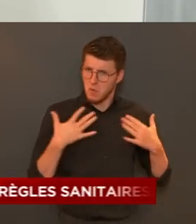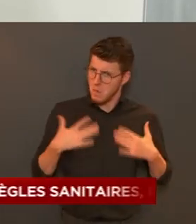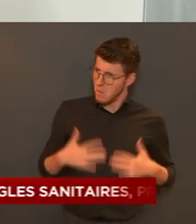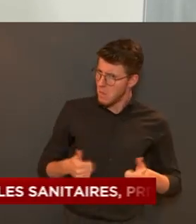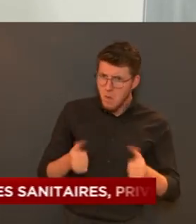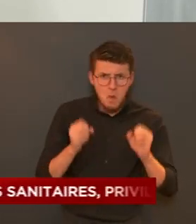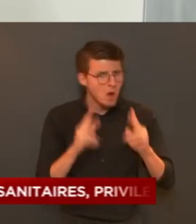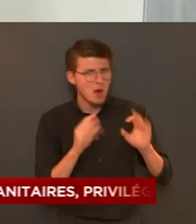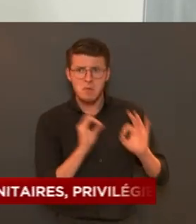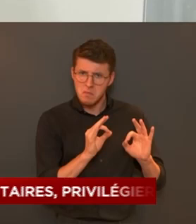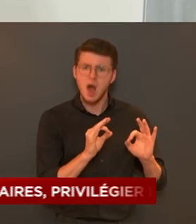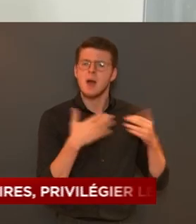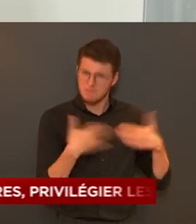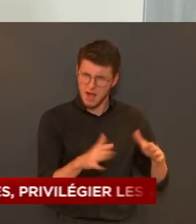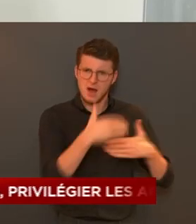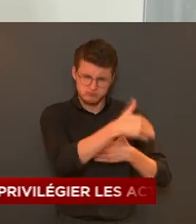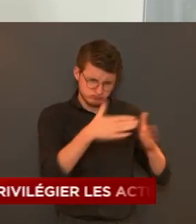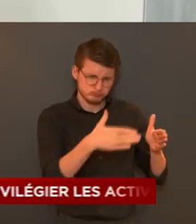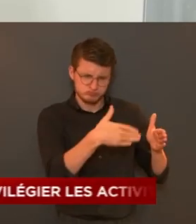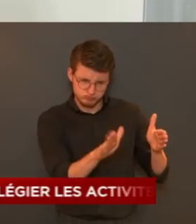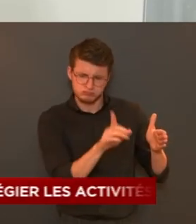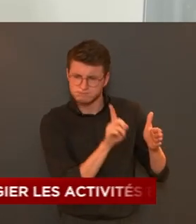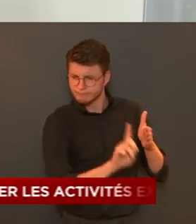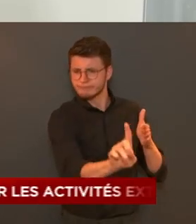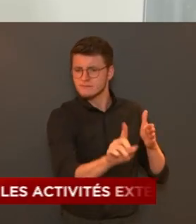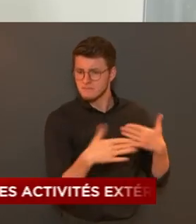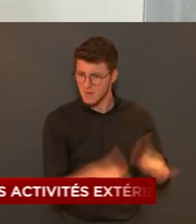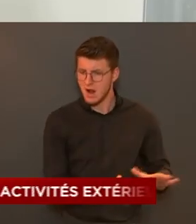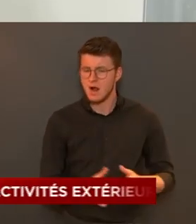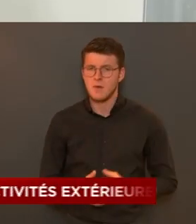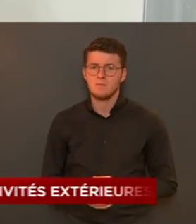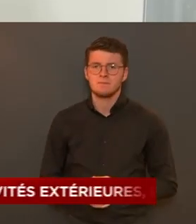vous pourrez, si votre santé le permet bien entendu, sortir de quarantaine.